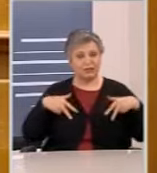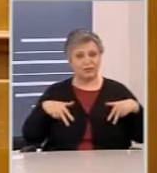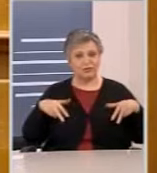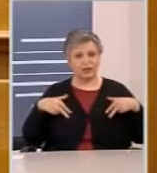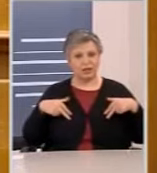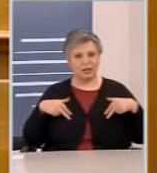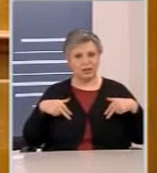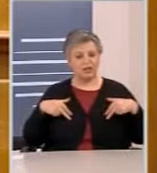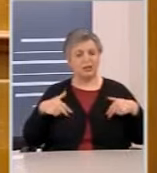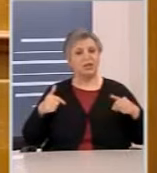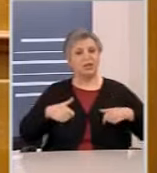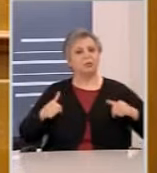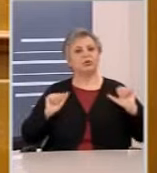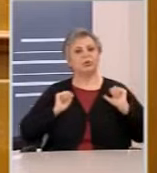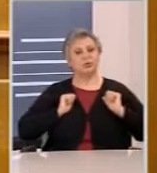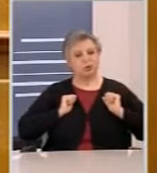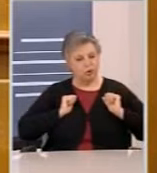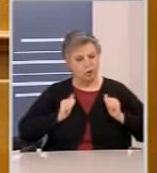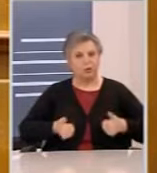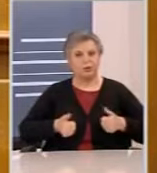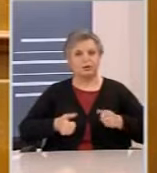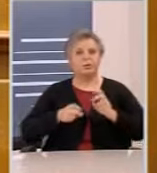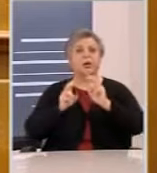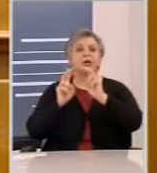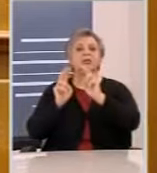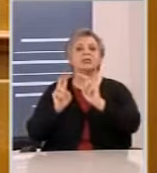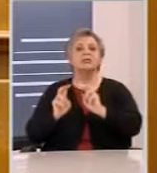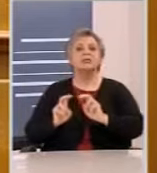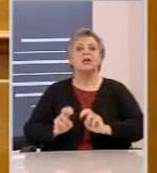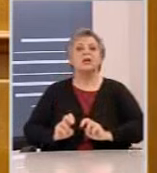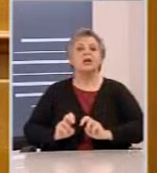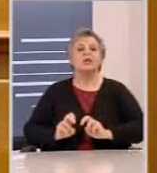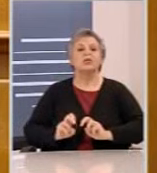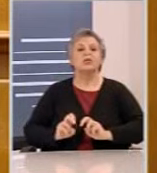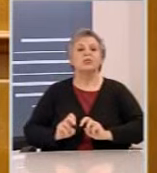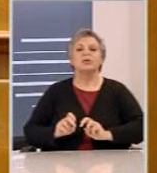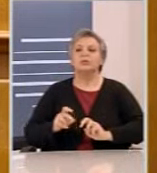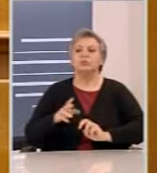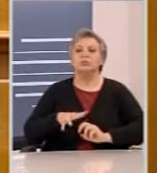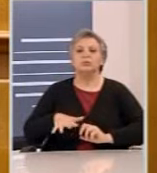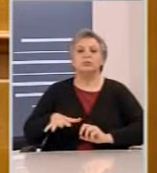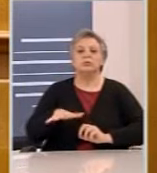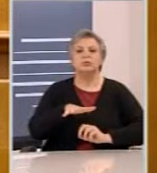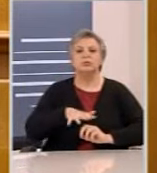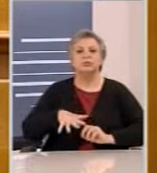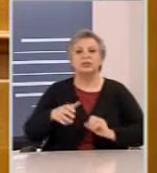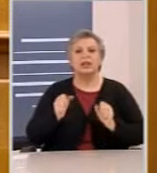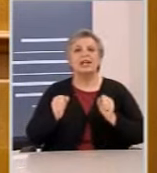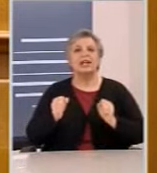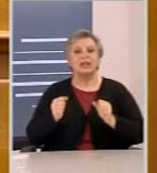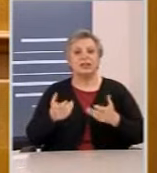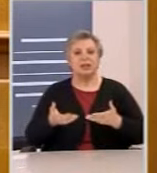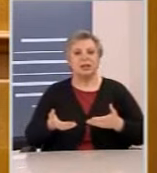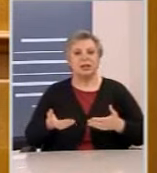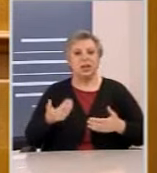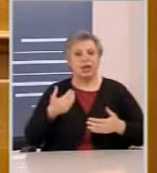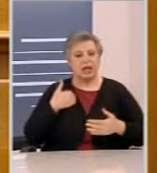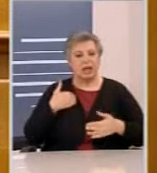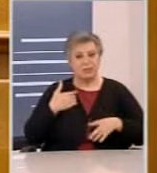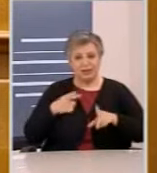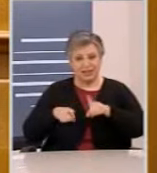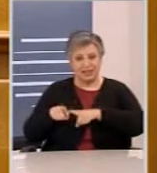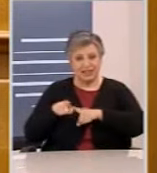πήραμε την πρωτοβουλία να ελέγξουμε αυτό το πάρτι στο χώρο της υγείας, γιατί εμείς δεν έχουμε καμία σχέση με αυτό το